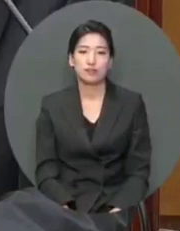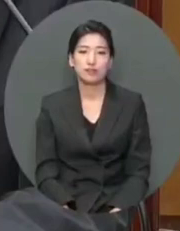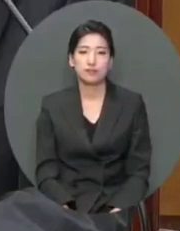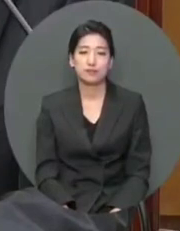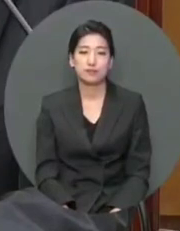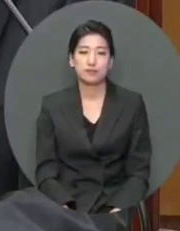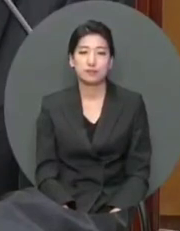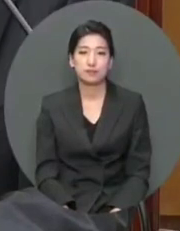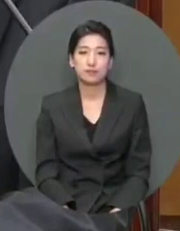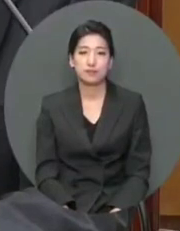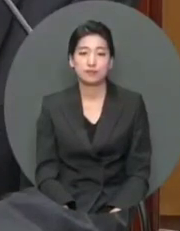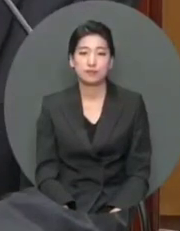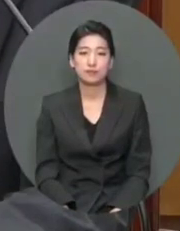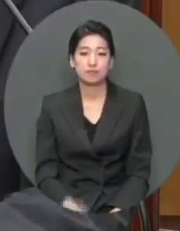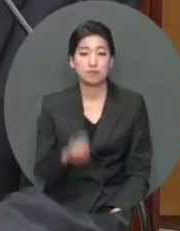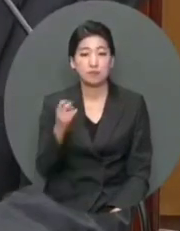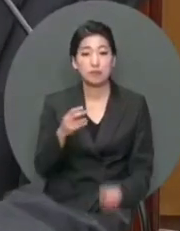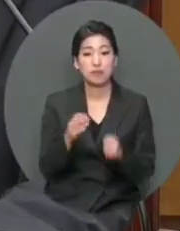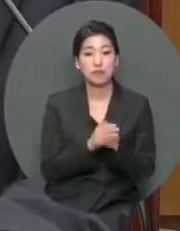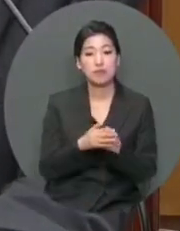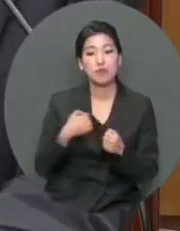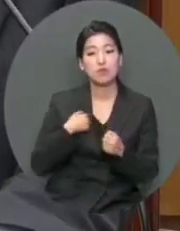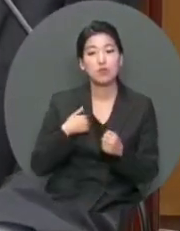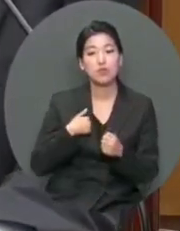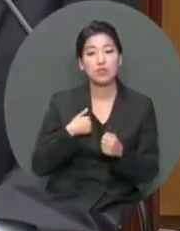볼까요? 지금